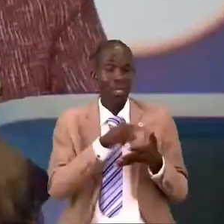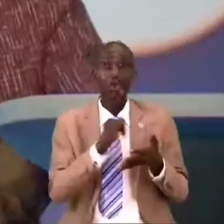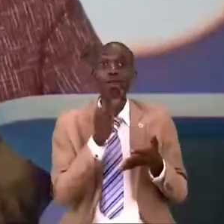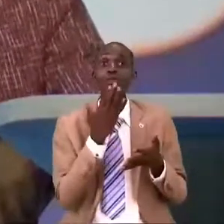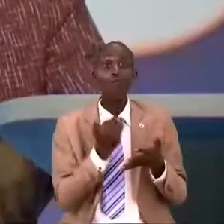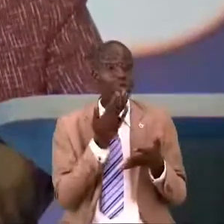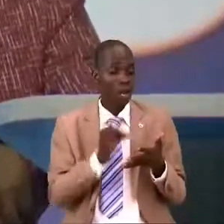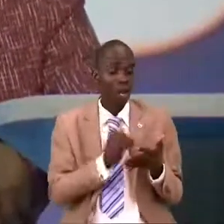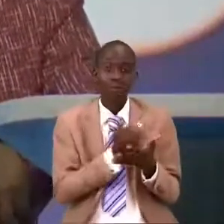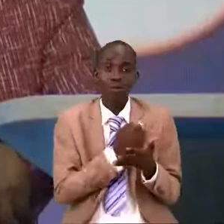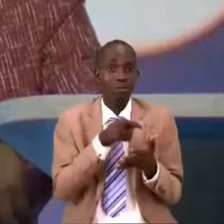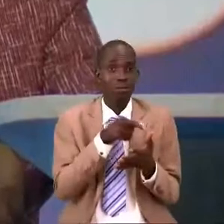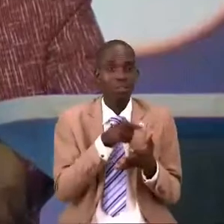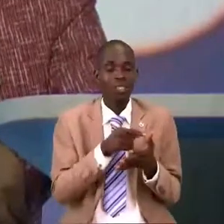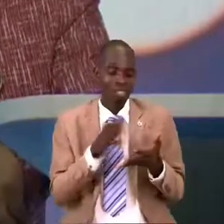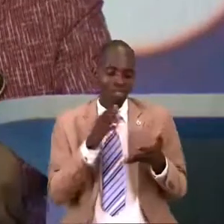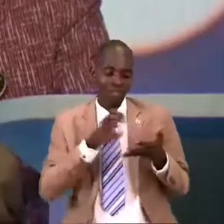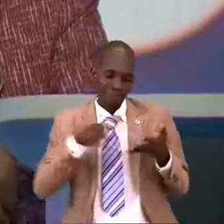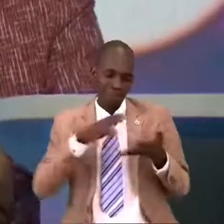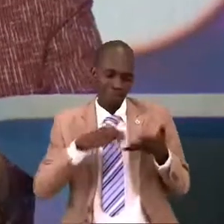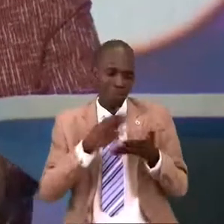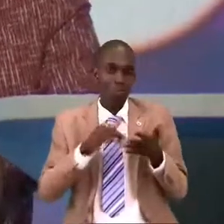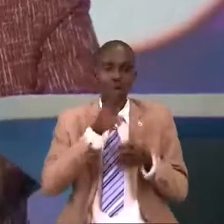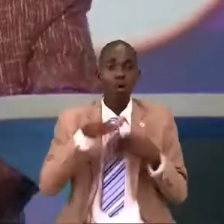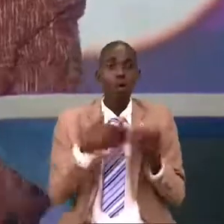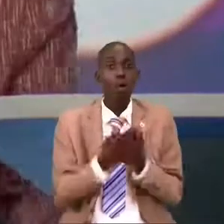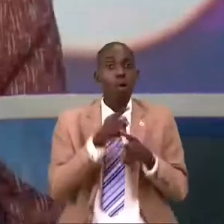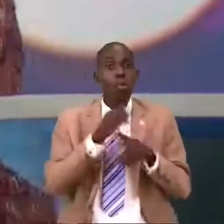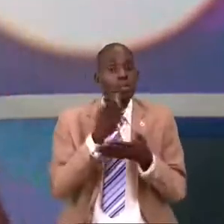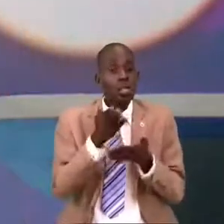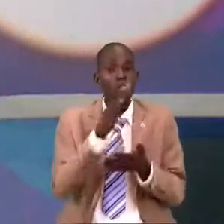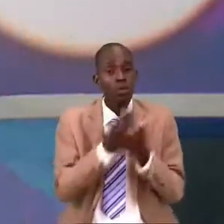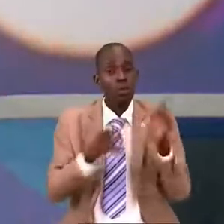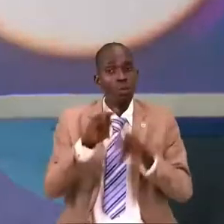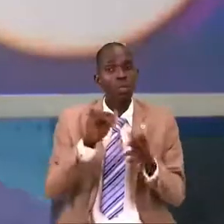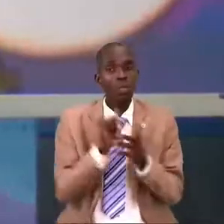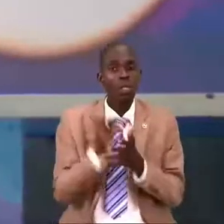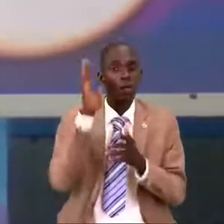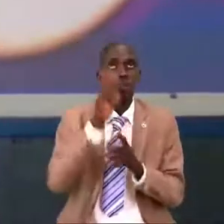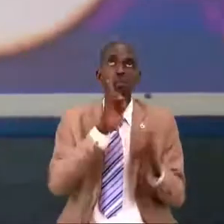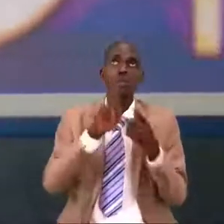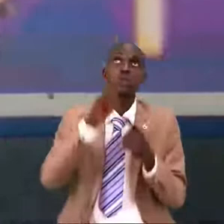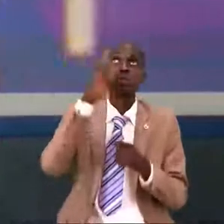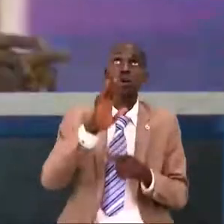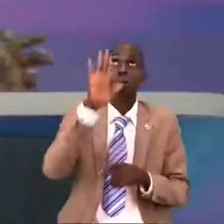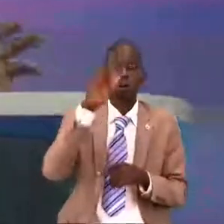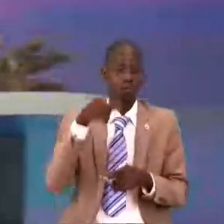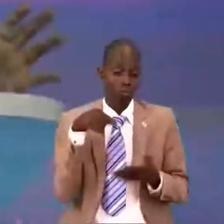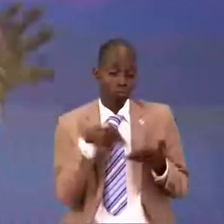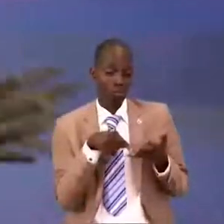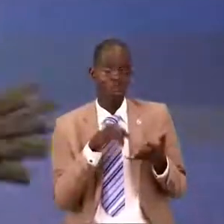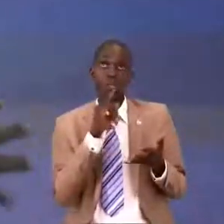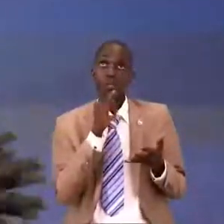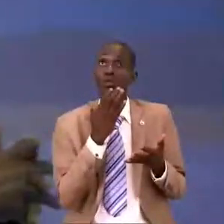qu'ils disent, oh, ce péché-là est doux. Bon, attends. Ça va devenir bientôt amer. C'est doux dans ta